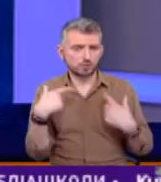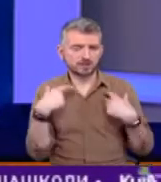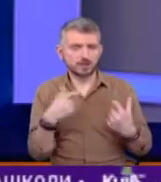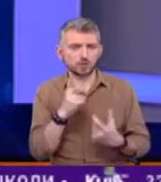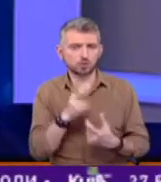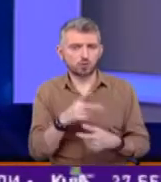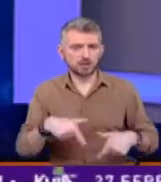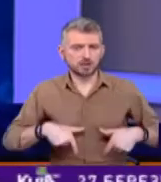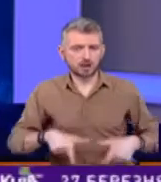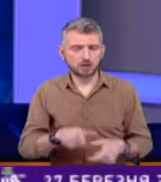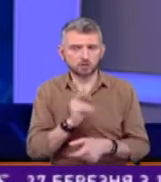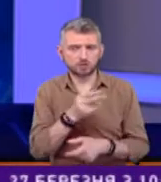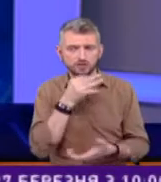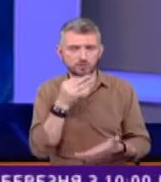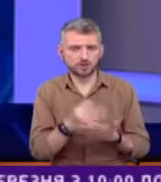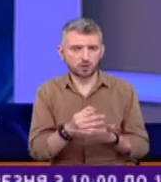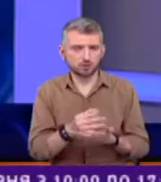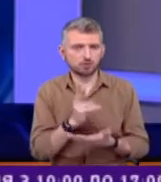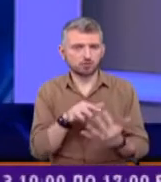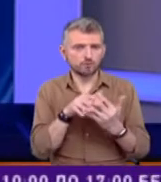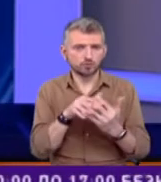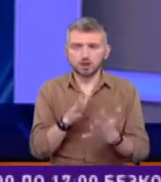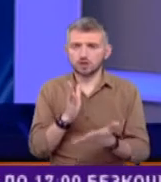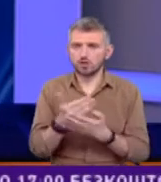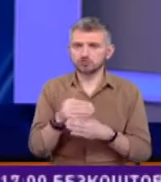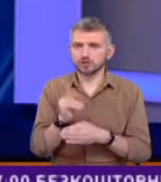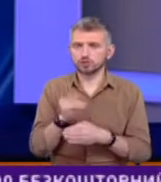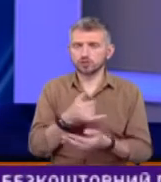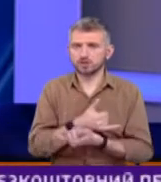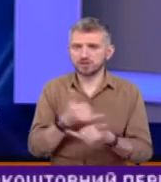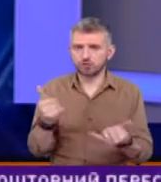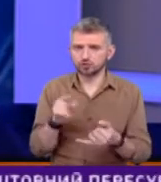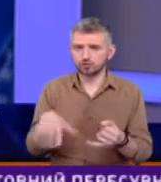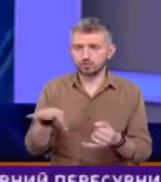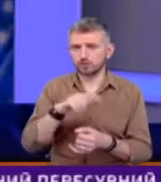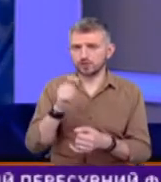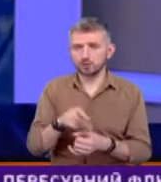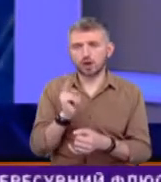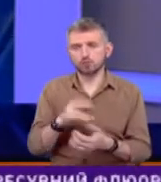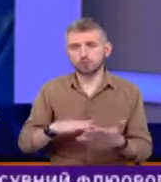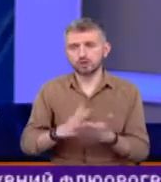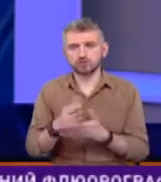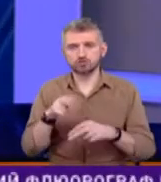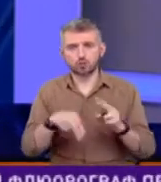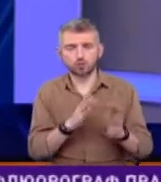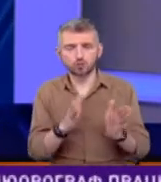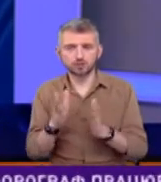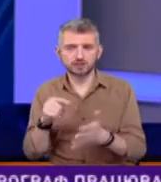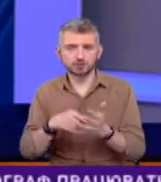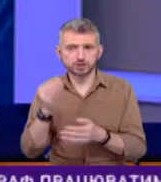які генерали, які відповідають. Ну, які воюють. Є частина, хто забезпечує цю всю війну. Є хто політичний устрій з точки